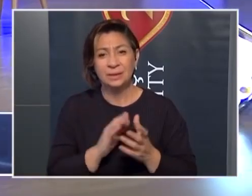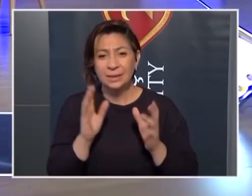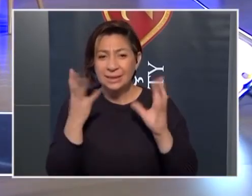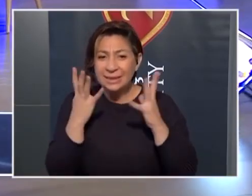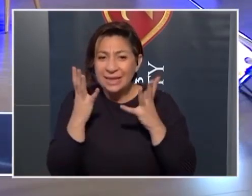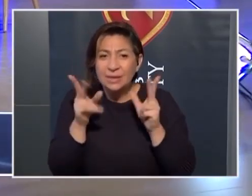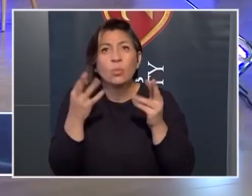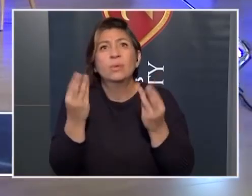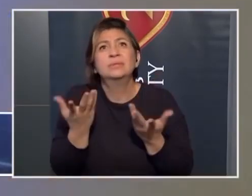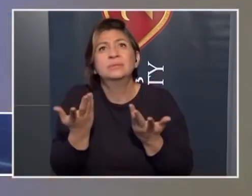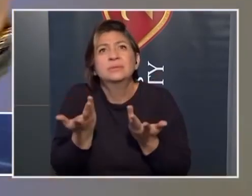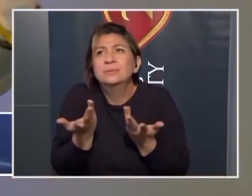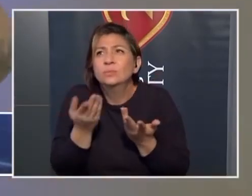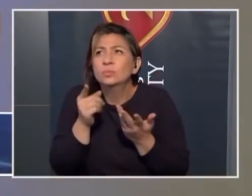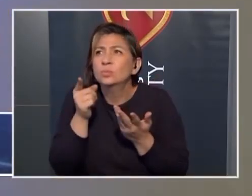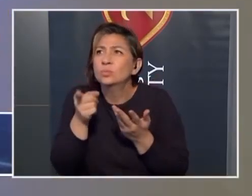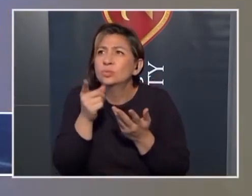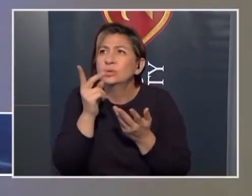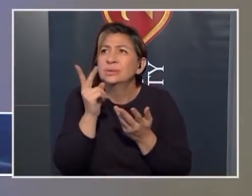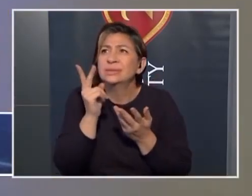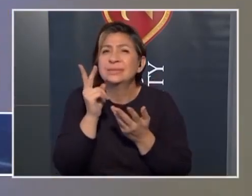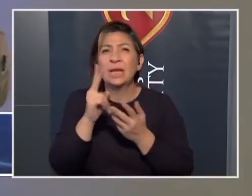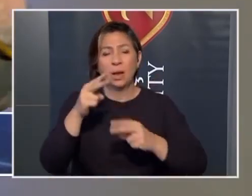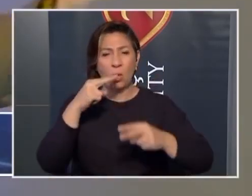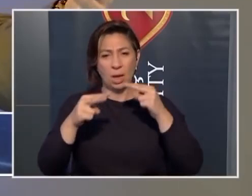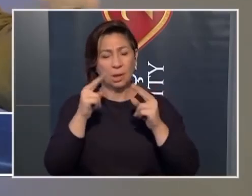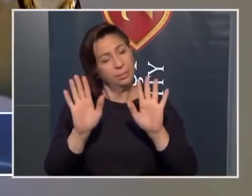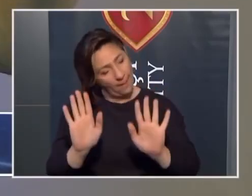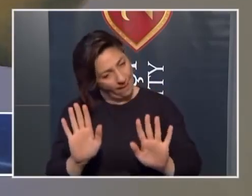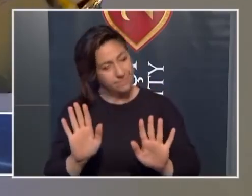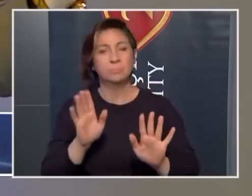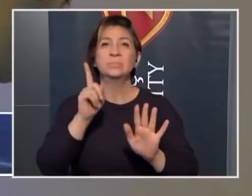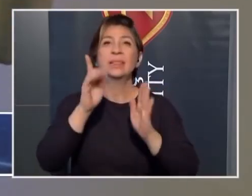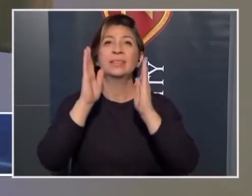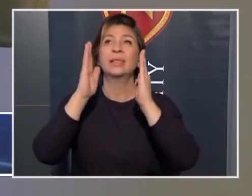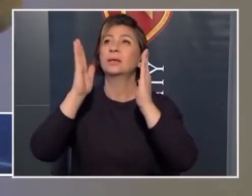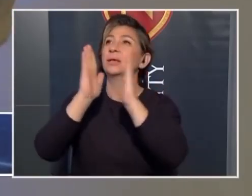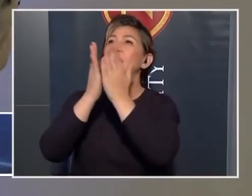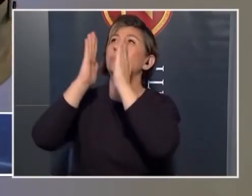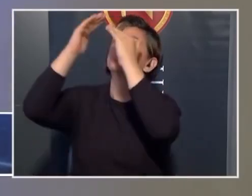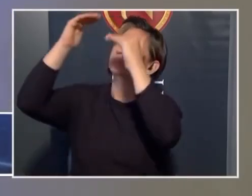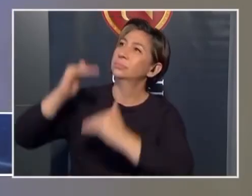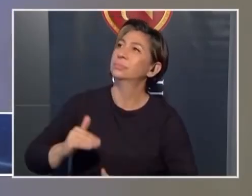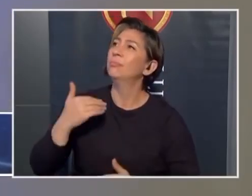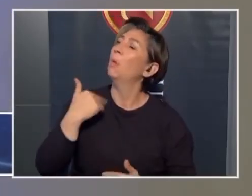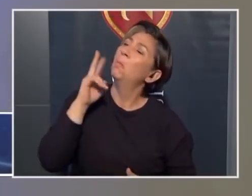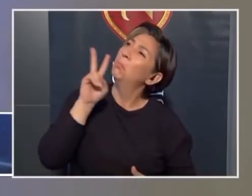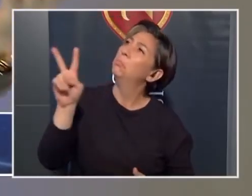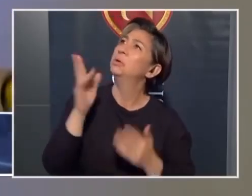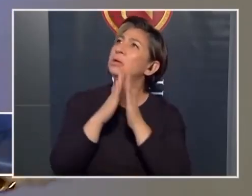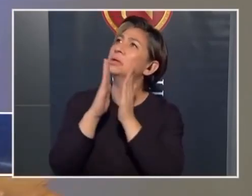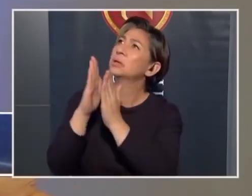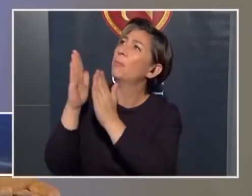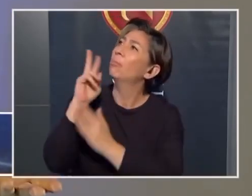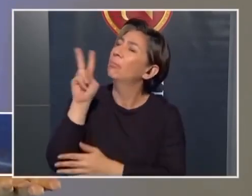delirebilirsin yani bu. Nasıl ya? Ya burası senin lokantan ve lokantanda dekor olarak kitap var. Ben de